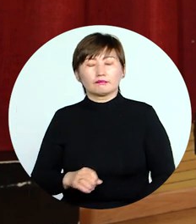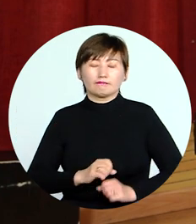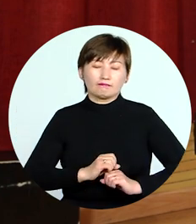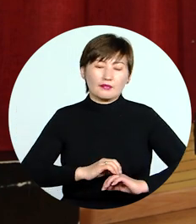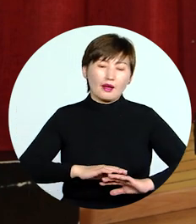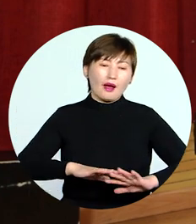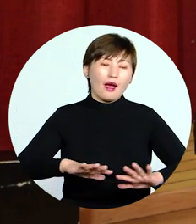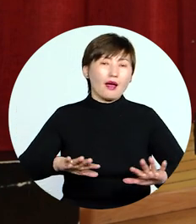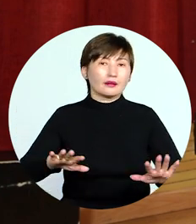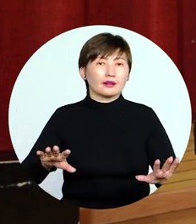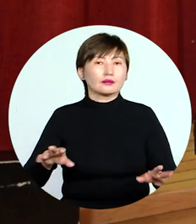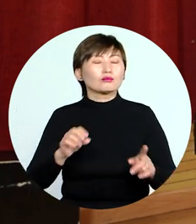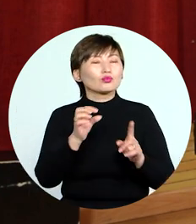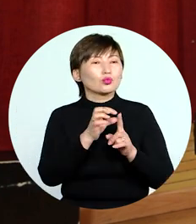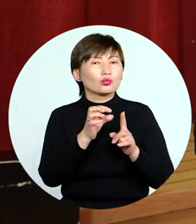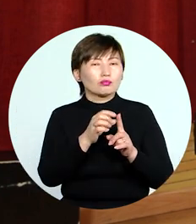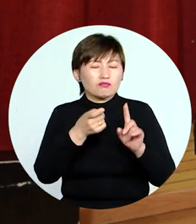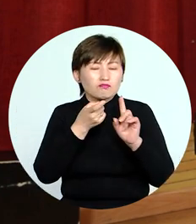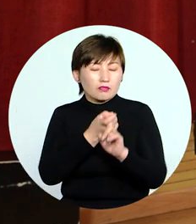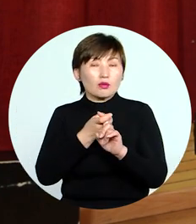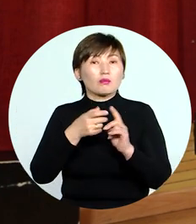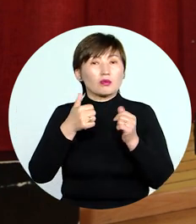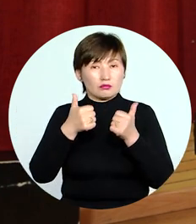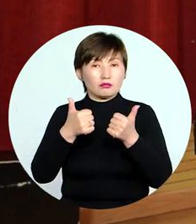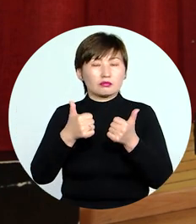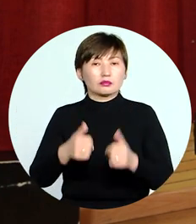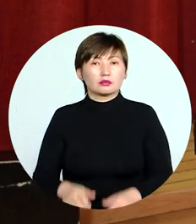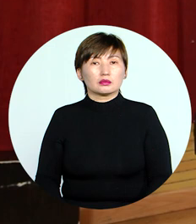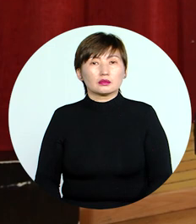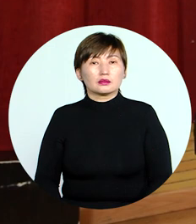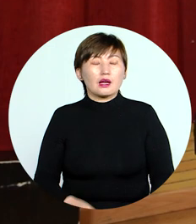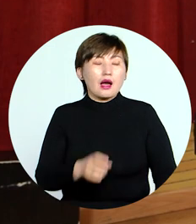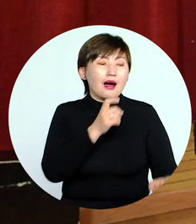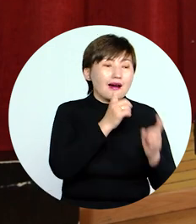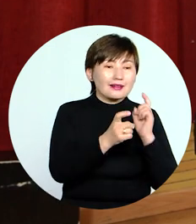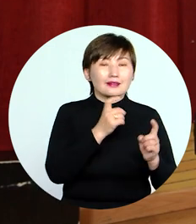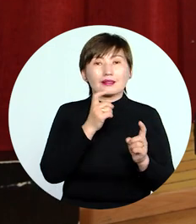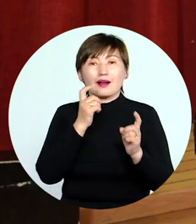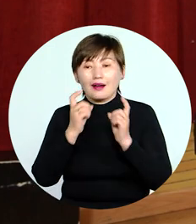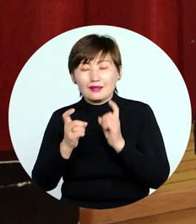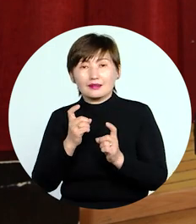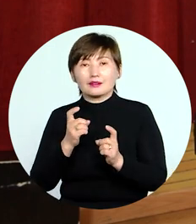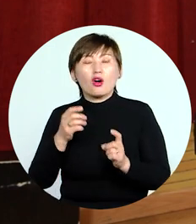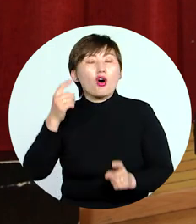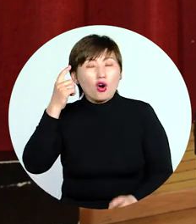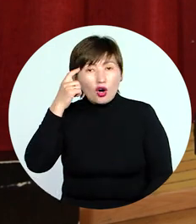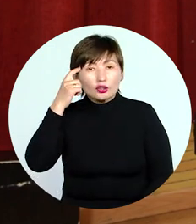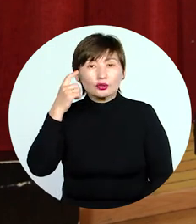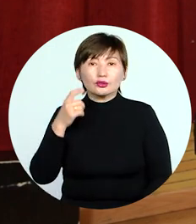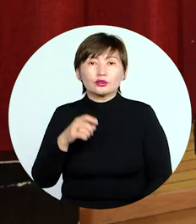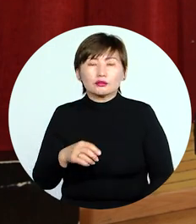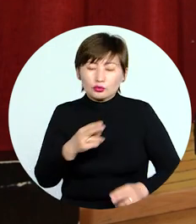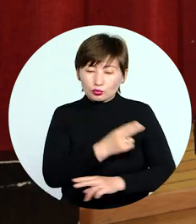Гэдэг үгийг бол гайхамшигтай гоё зүйл орно. Альва юмд харьцах, харилцаа энэ хоорондын ойлголцлын